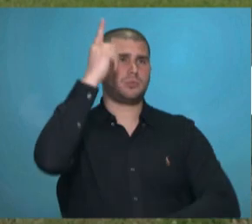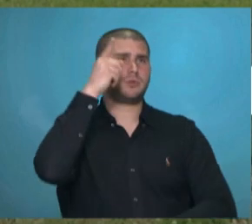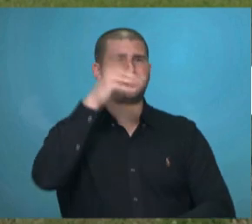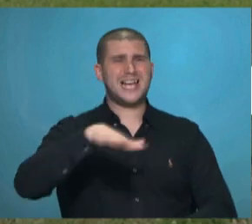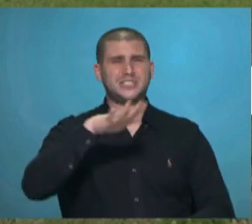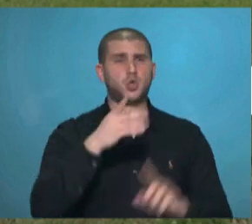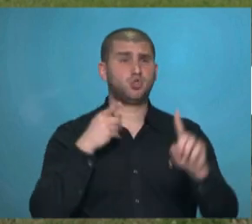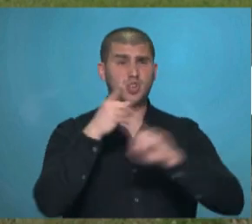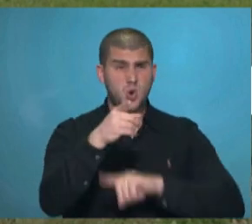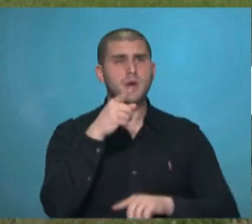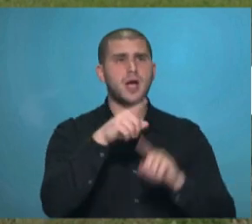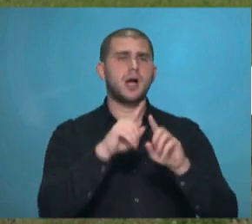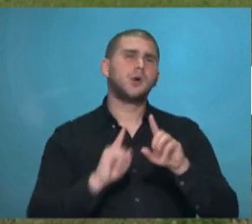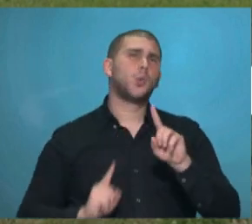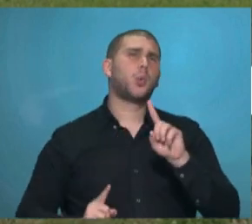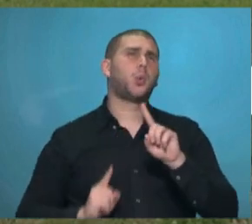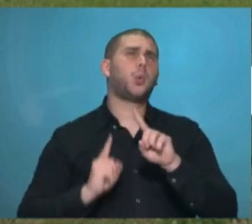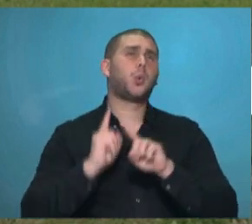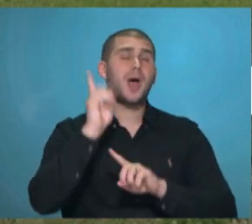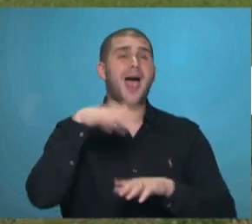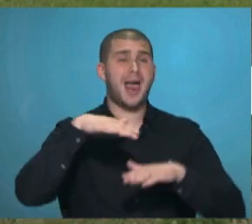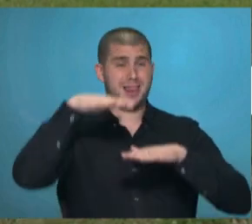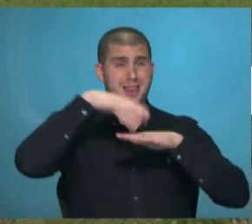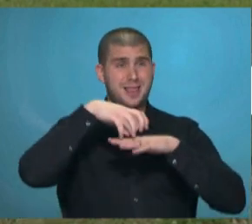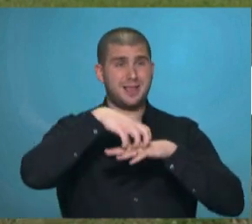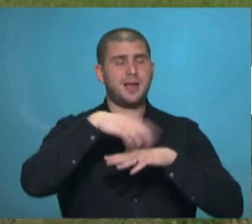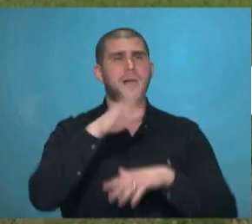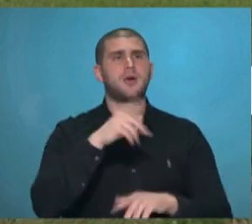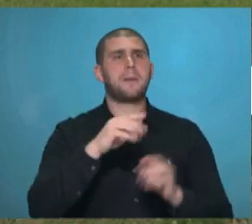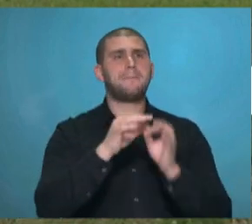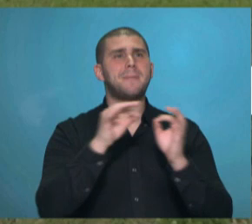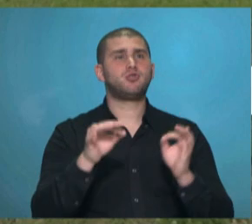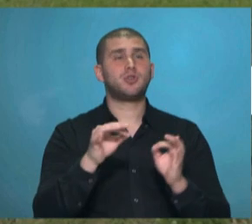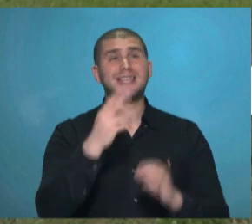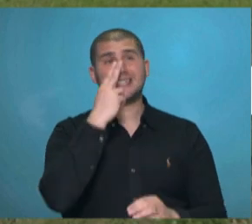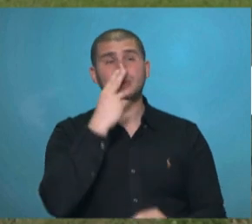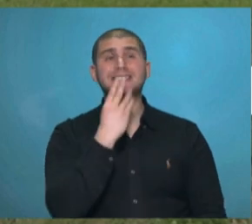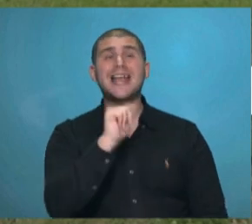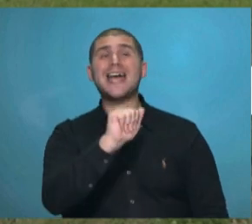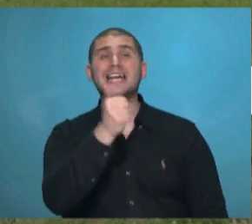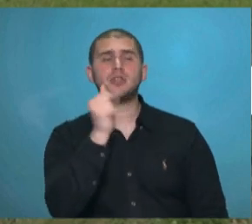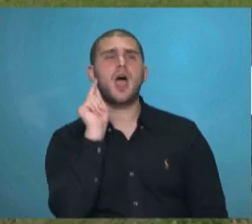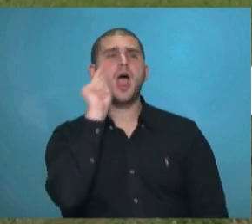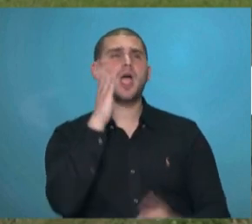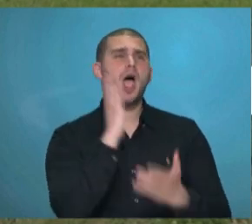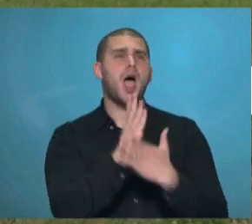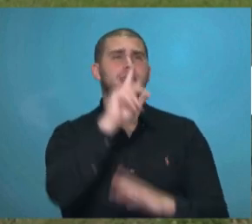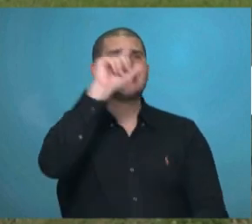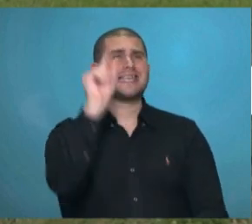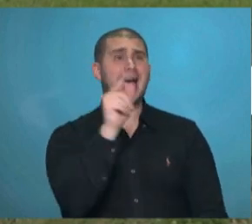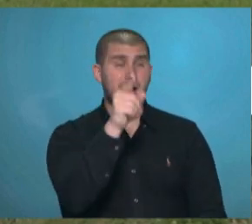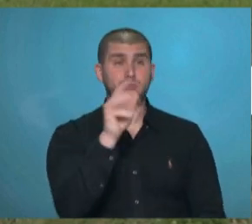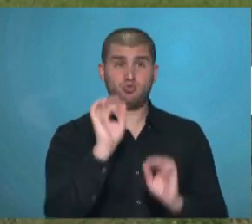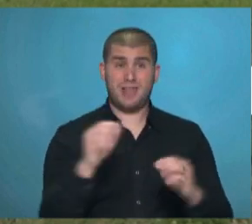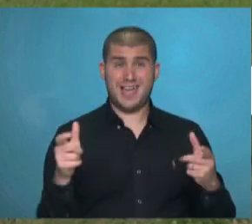מאחורינו, וימריא כאשר על סיפונו בראשית הניסיון הישראלי הראשון להגיע עד לירח. עבור